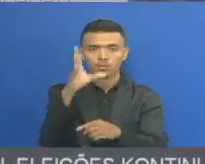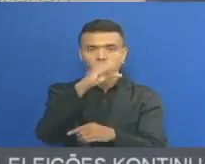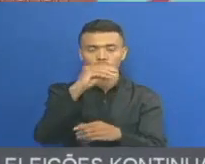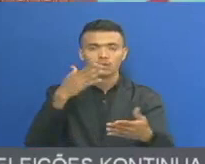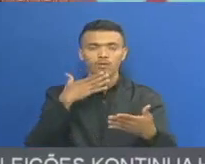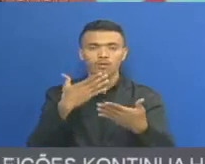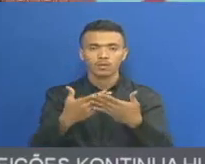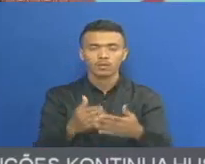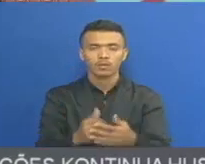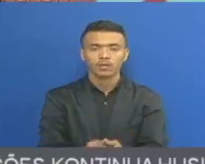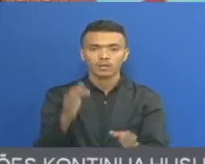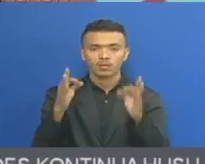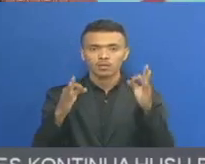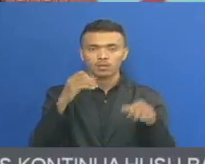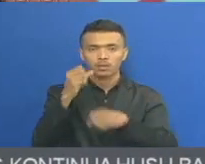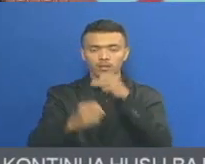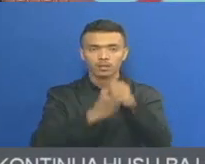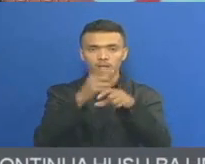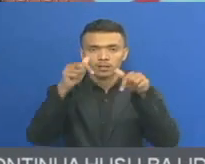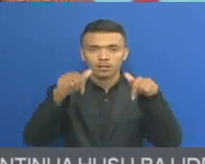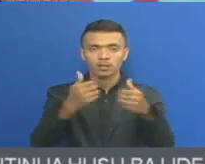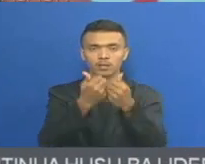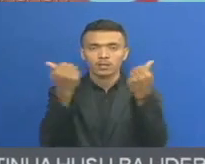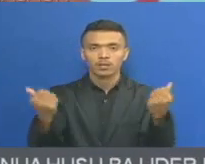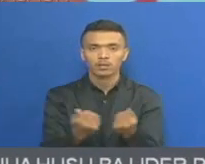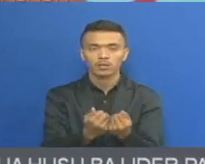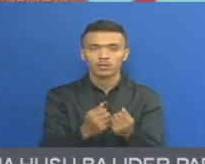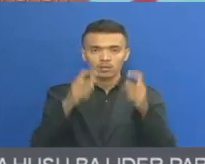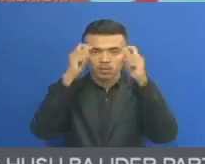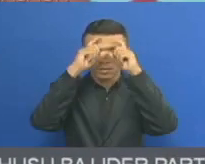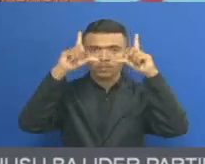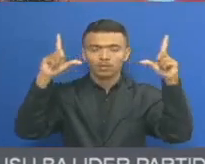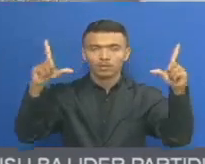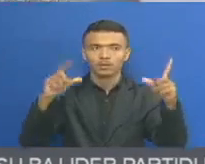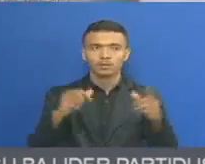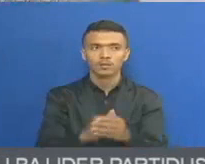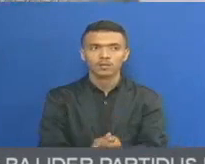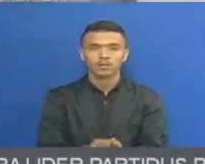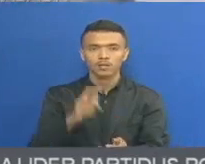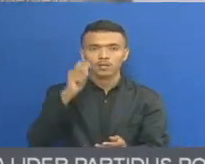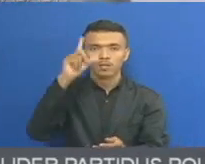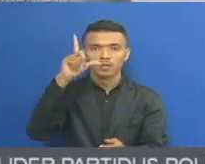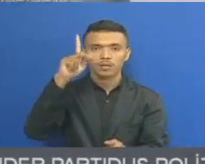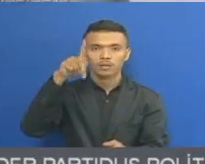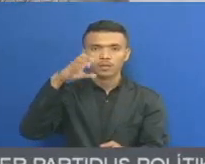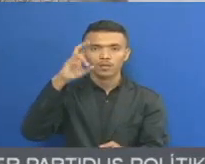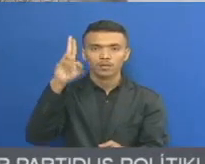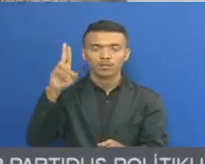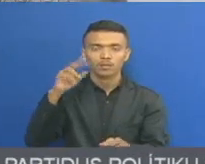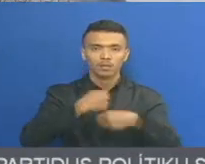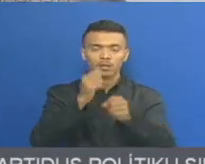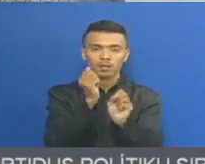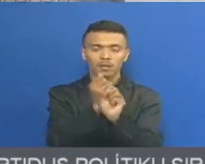aktual. Entretanto, tinang nemos asosiasaun Timor Leste Press Union KTLPU halamos